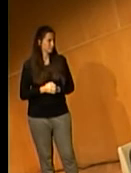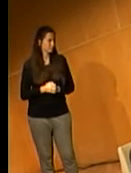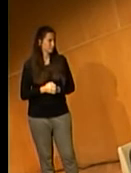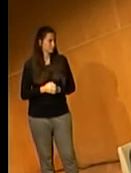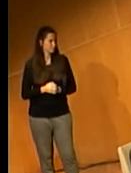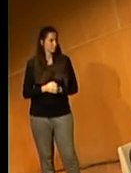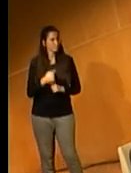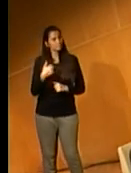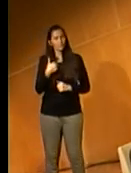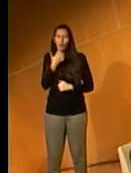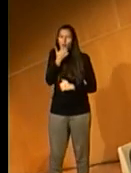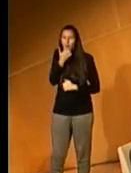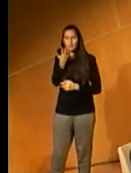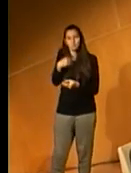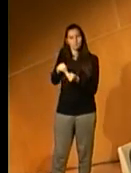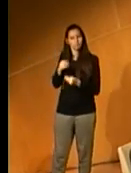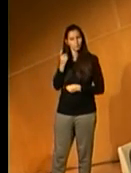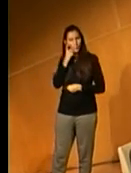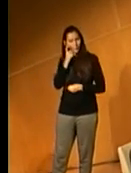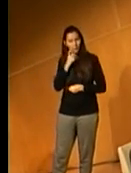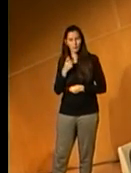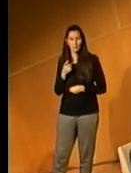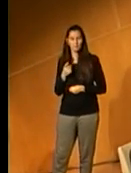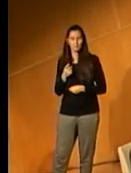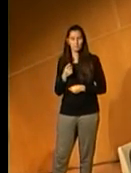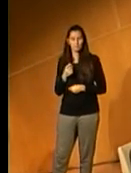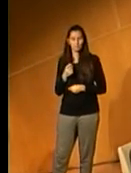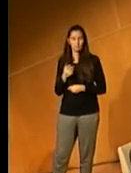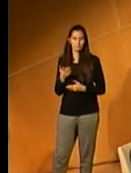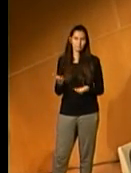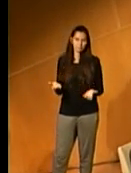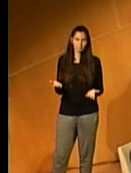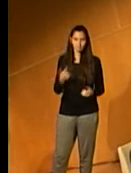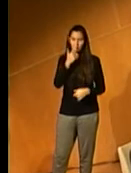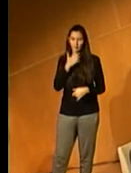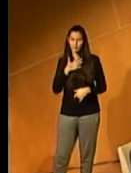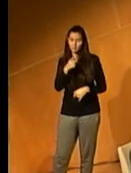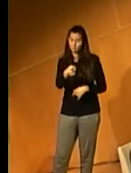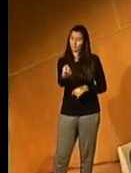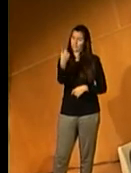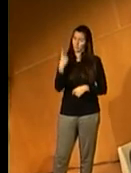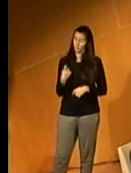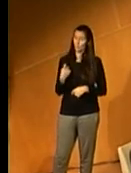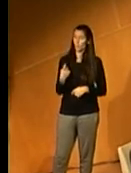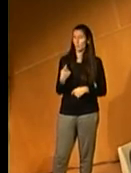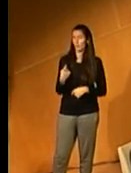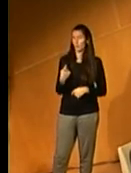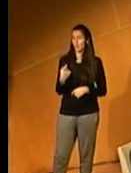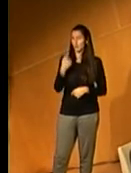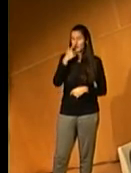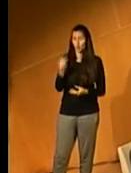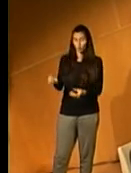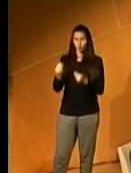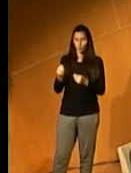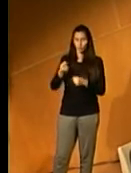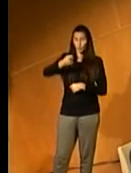remarque. Oui, il me semble que la question de Maëla vient nous interroger quand